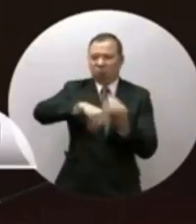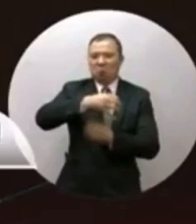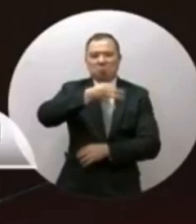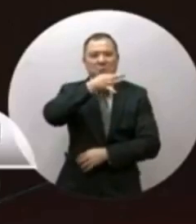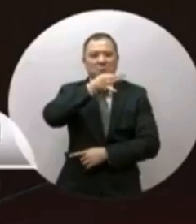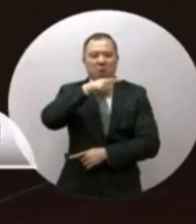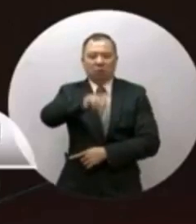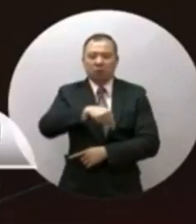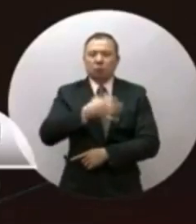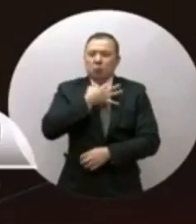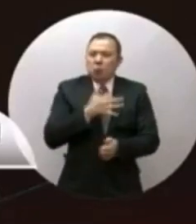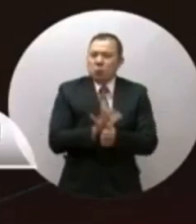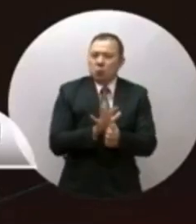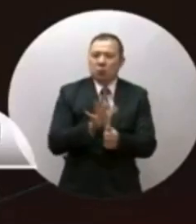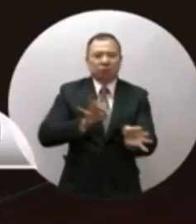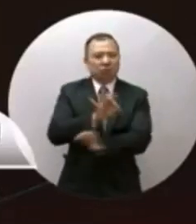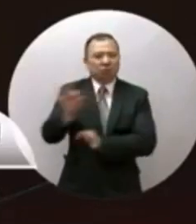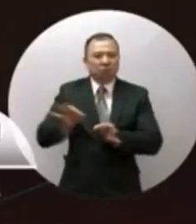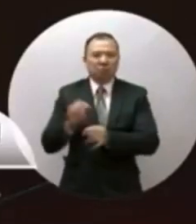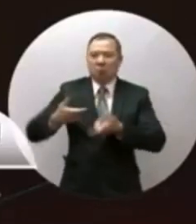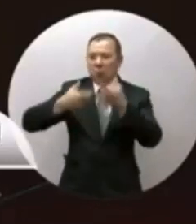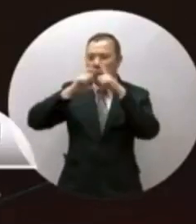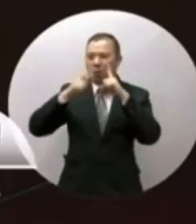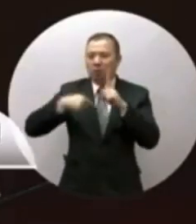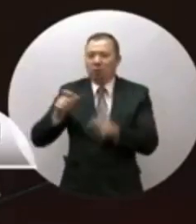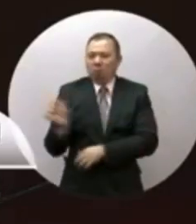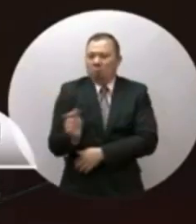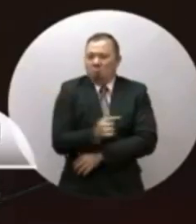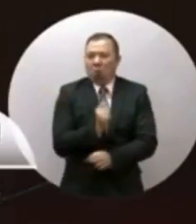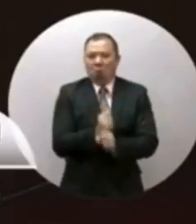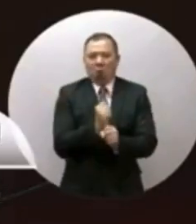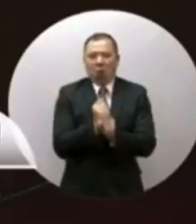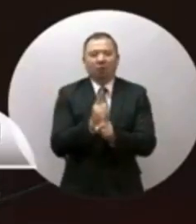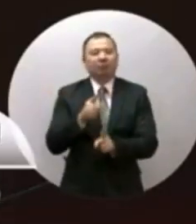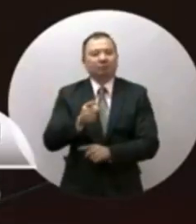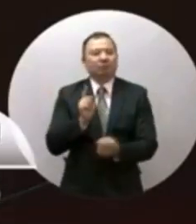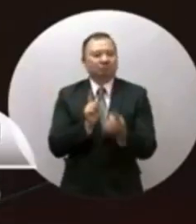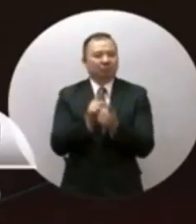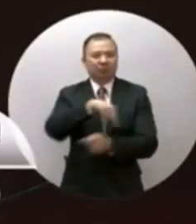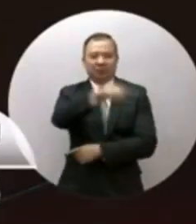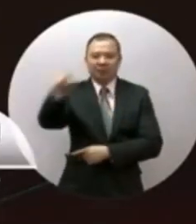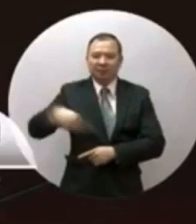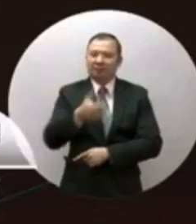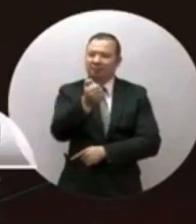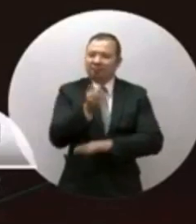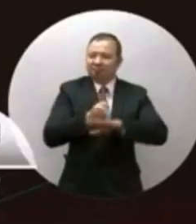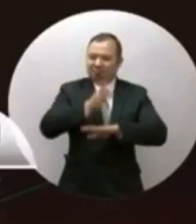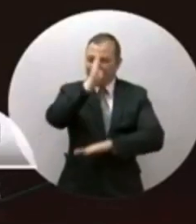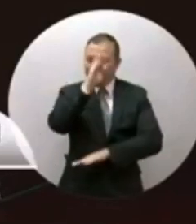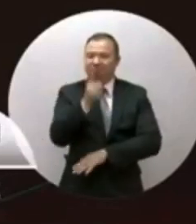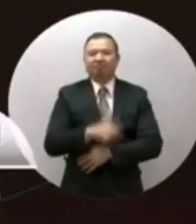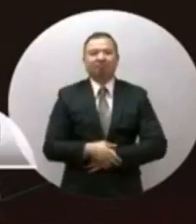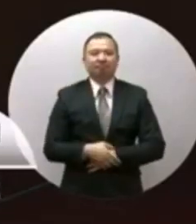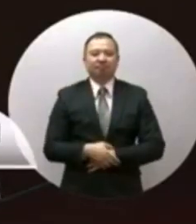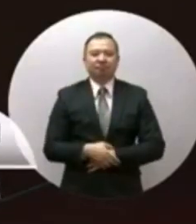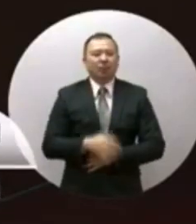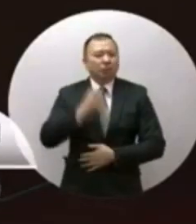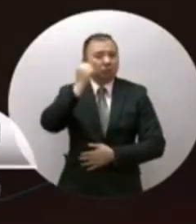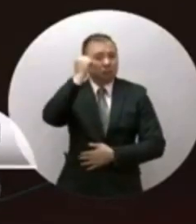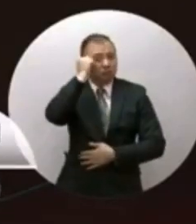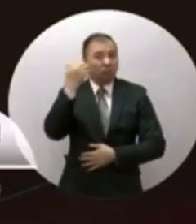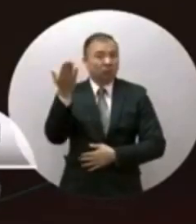兴能够快速展开，特别表示敬佩跟感谢。记得上